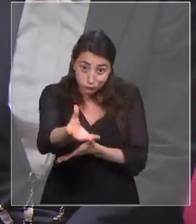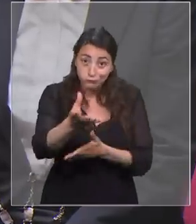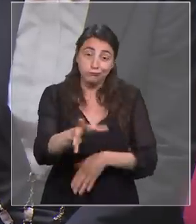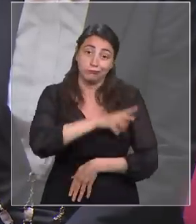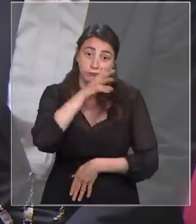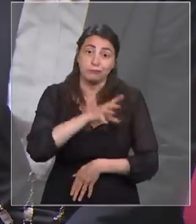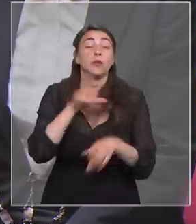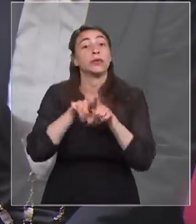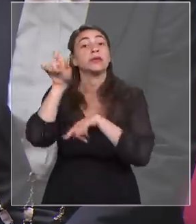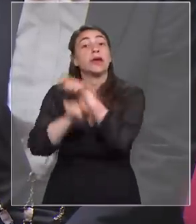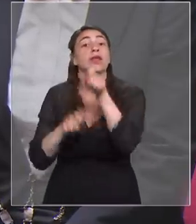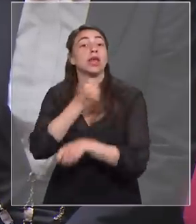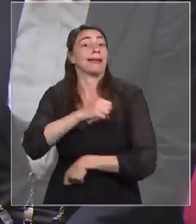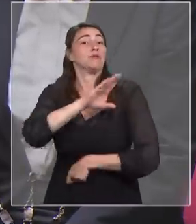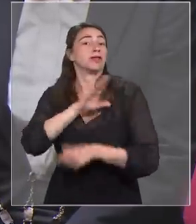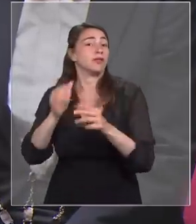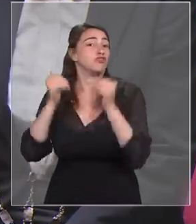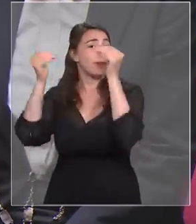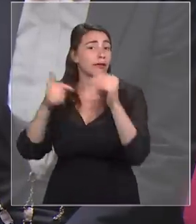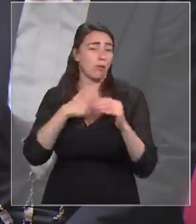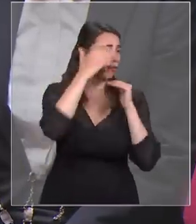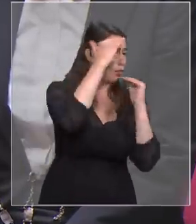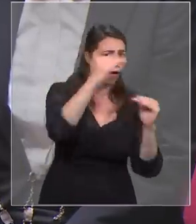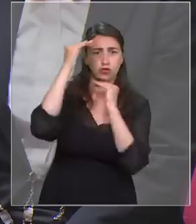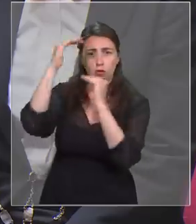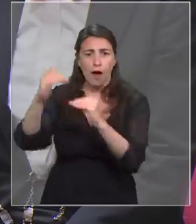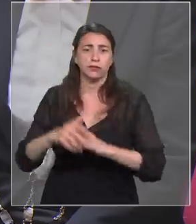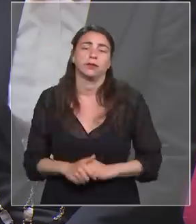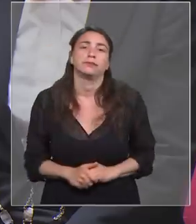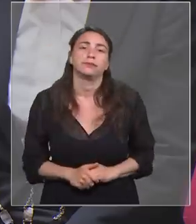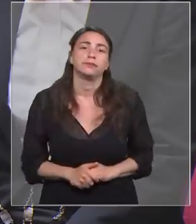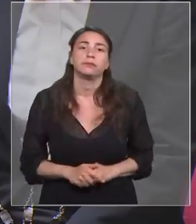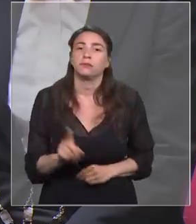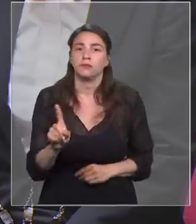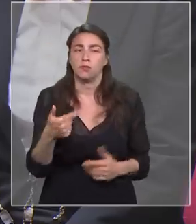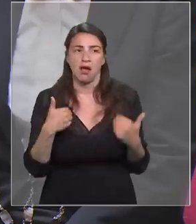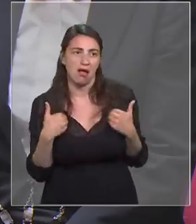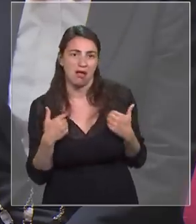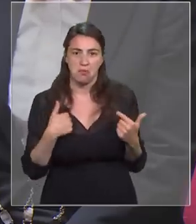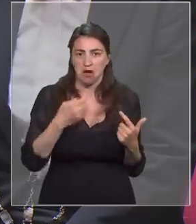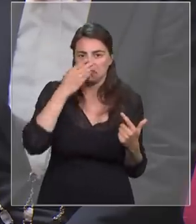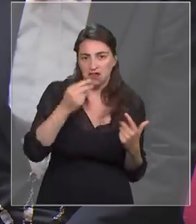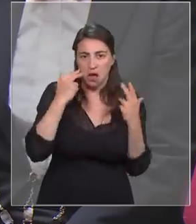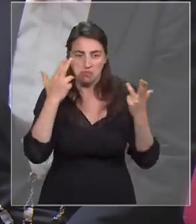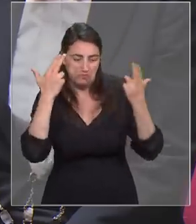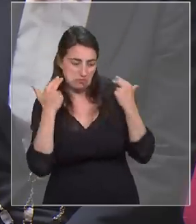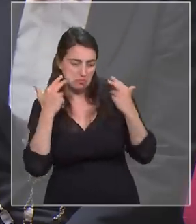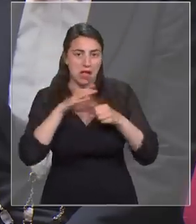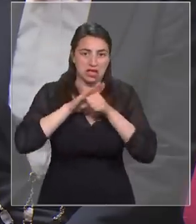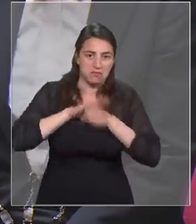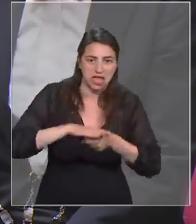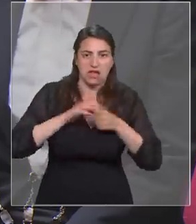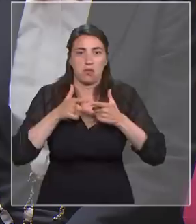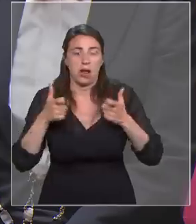du supérieur qui ont toute ma confiance. On est loin des soupçons permanents de discrimination que vous faites peser sur